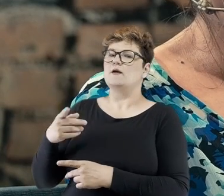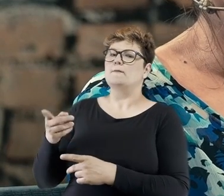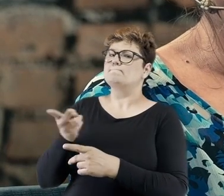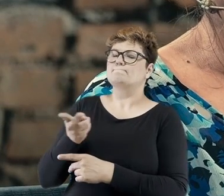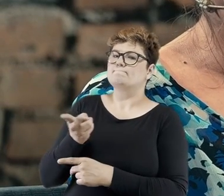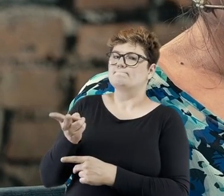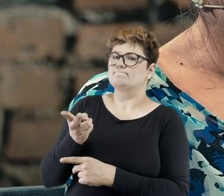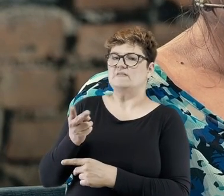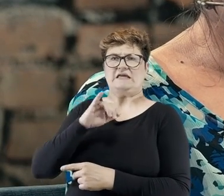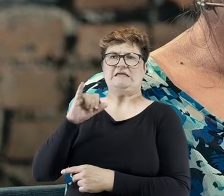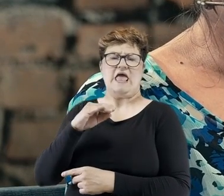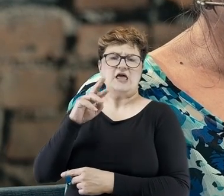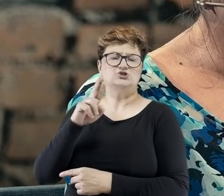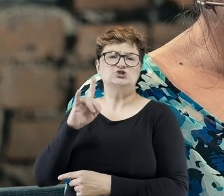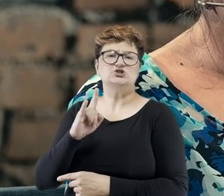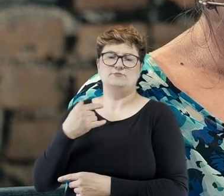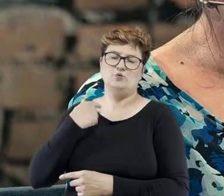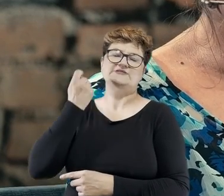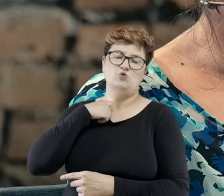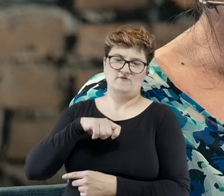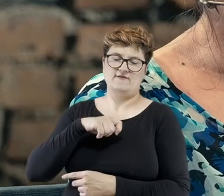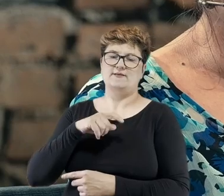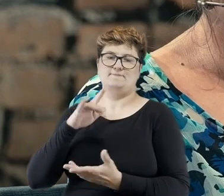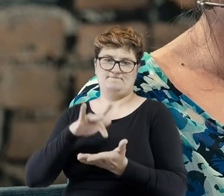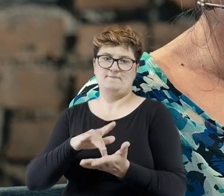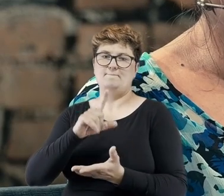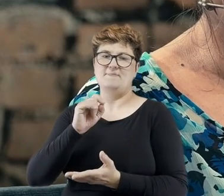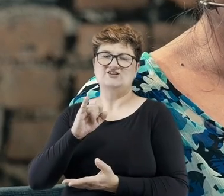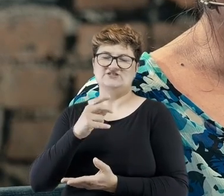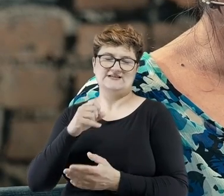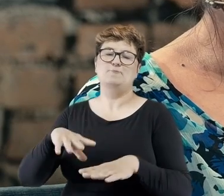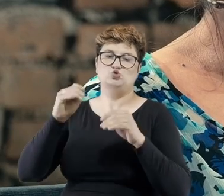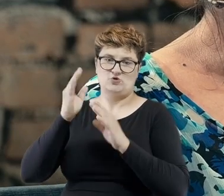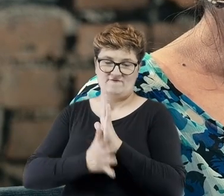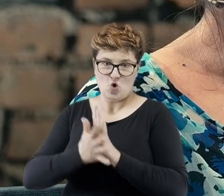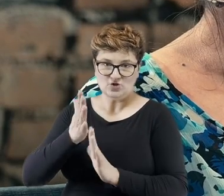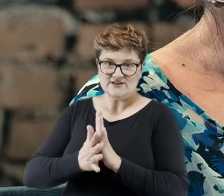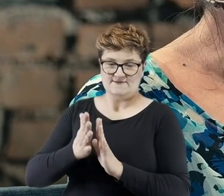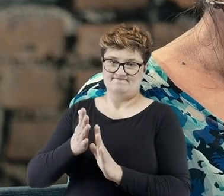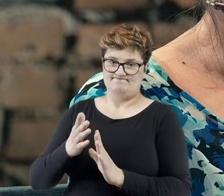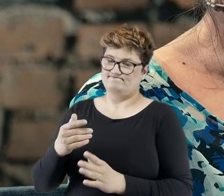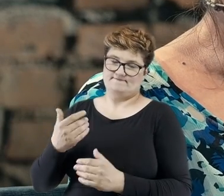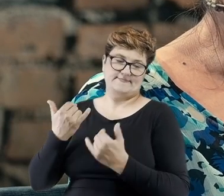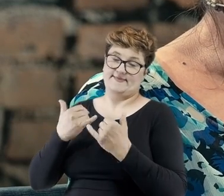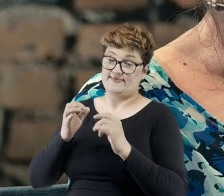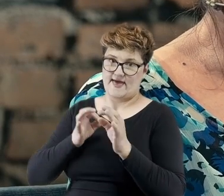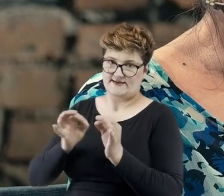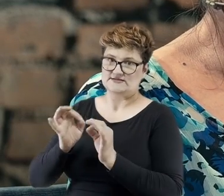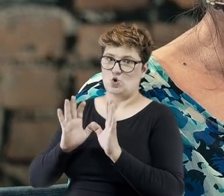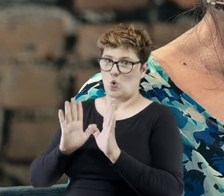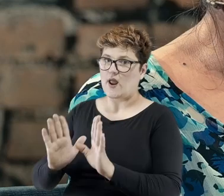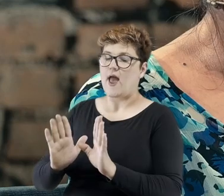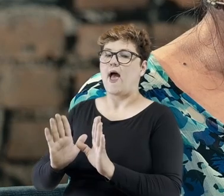Witold, Jerzy został zamordowany w Piaśnicy od razu na początku wojny. To jest też osobna